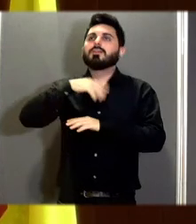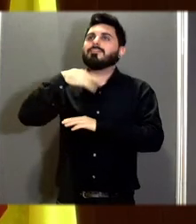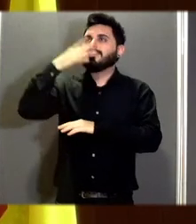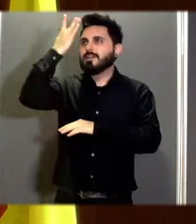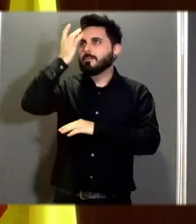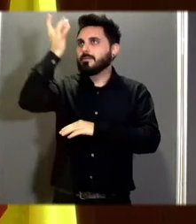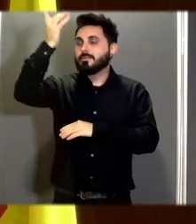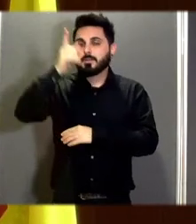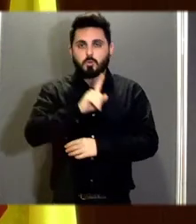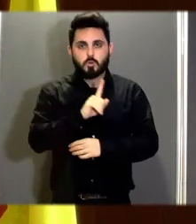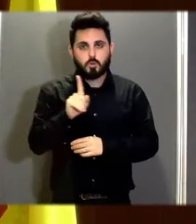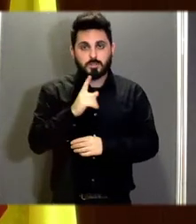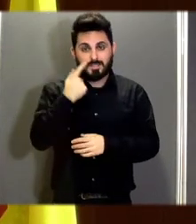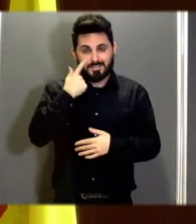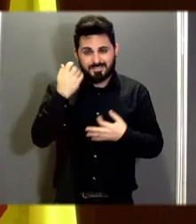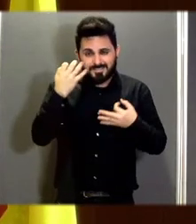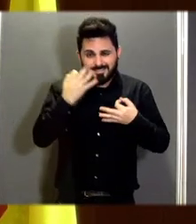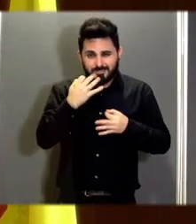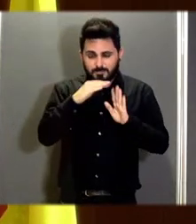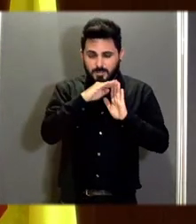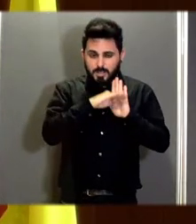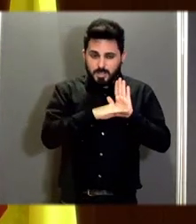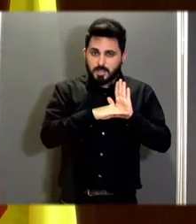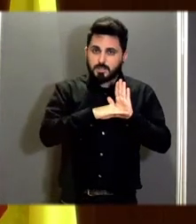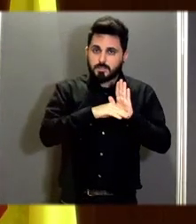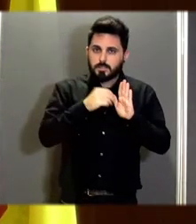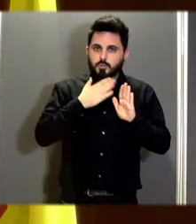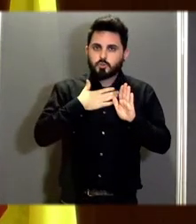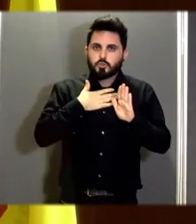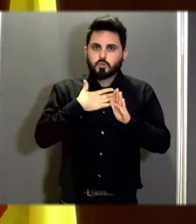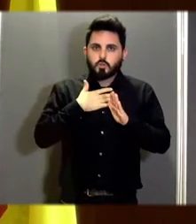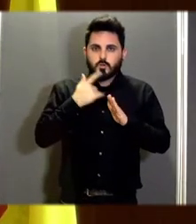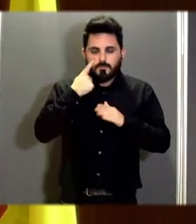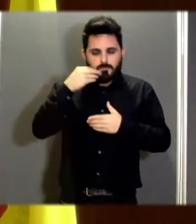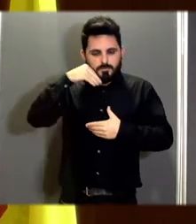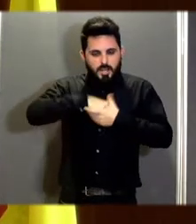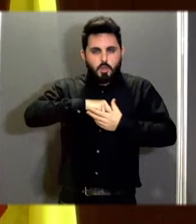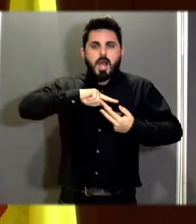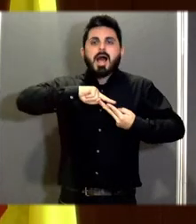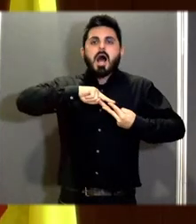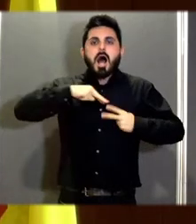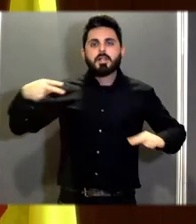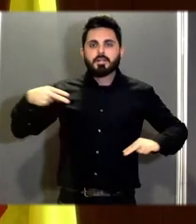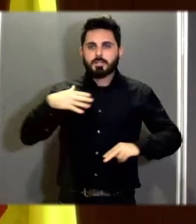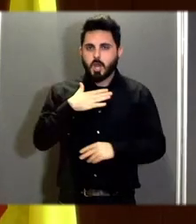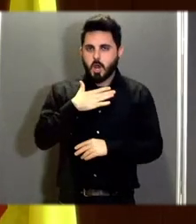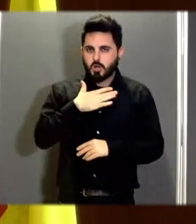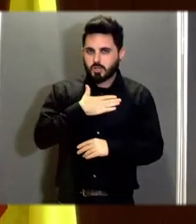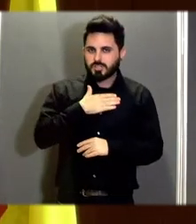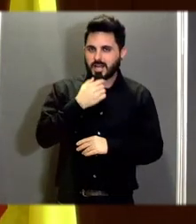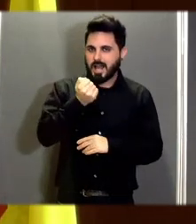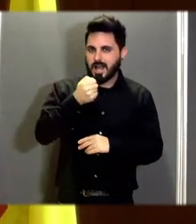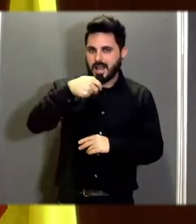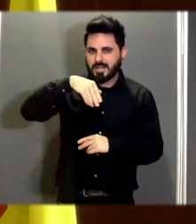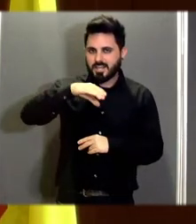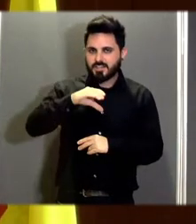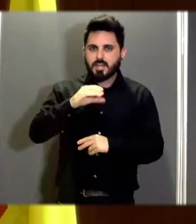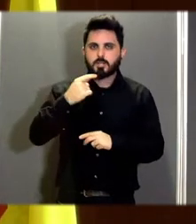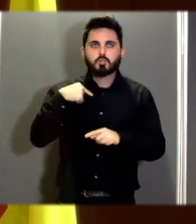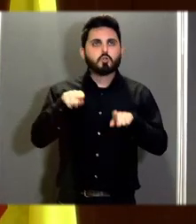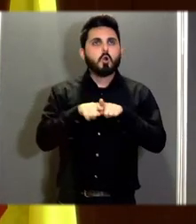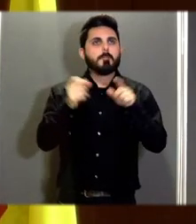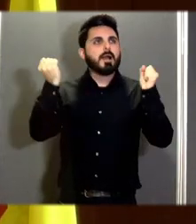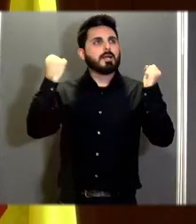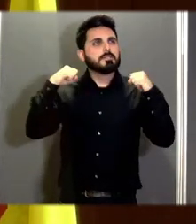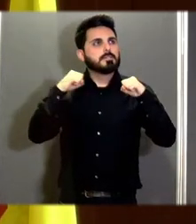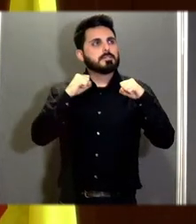no, és que en realitat està en l'ADN de la mateixa Assemblea fer aquest exercici d'estar tots